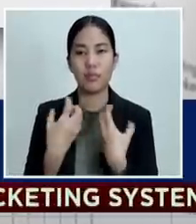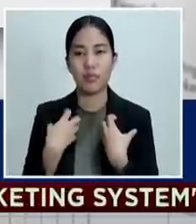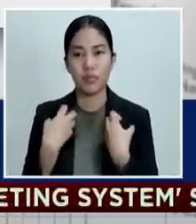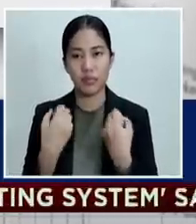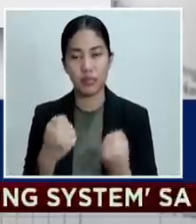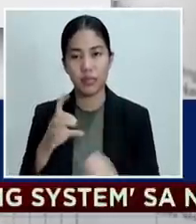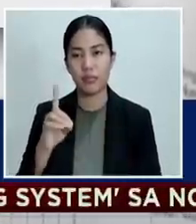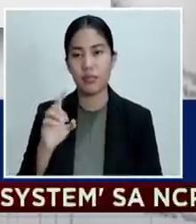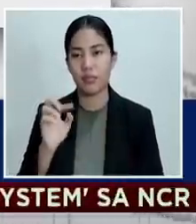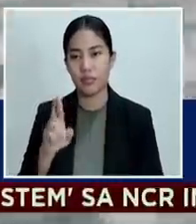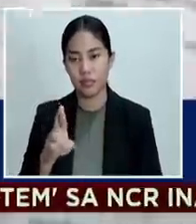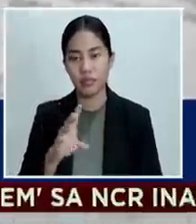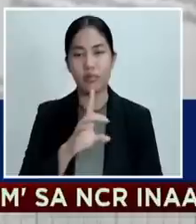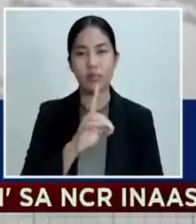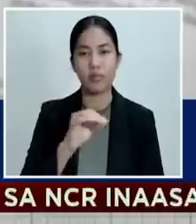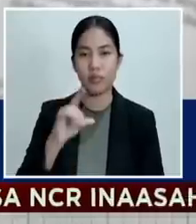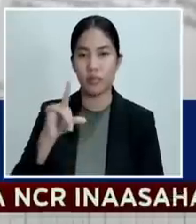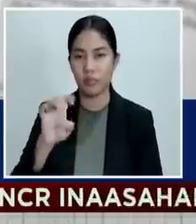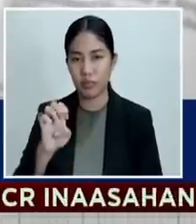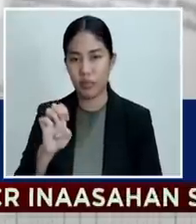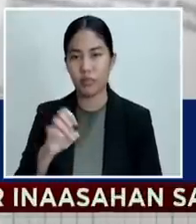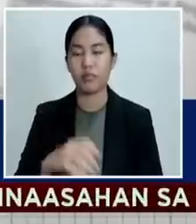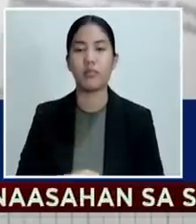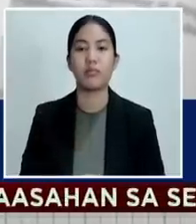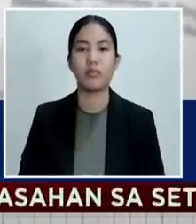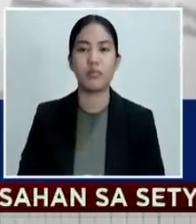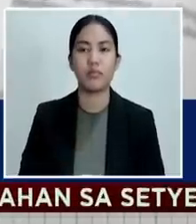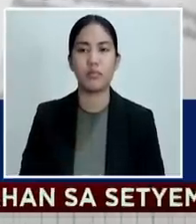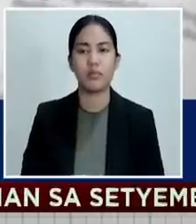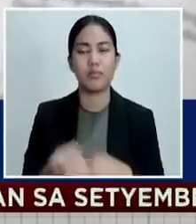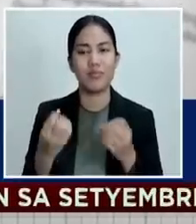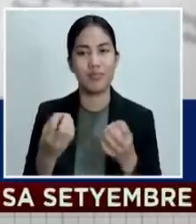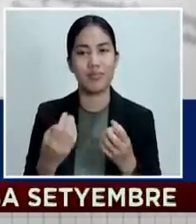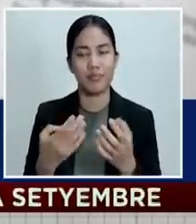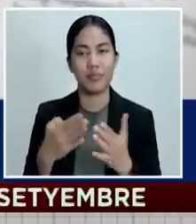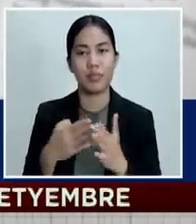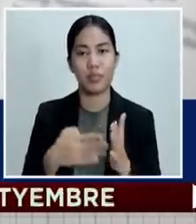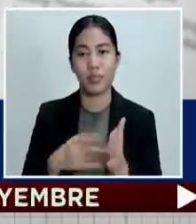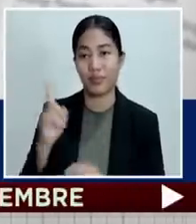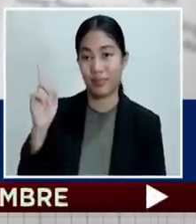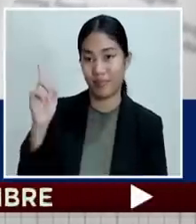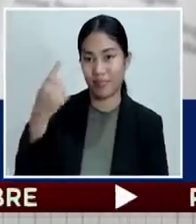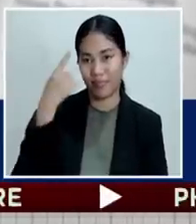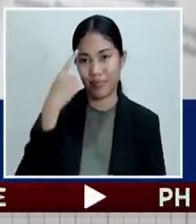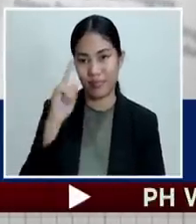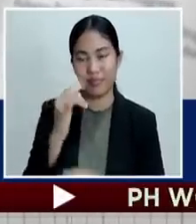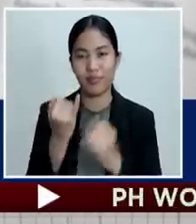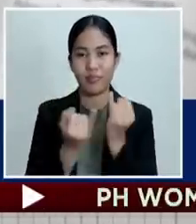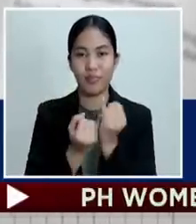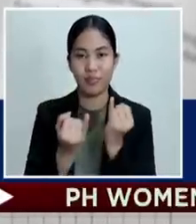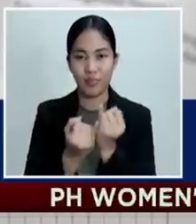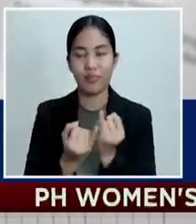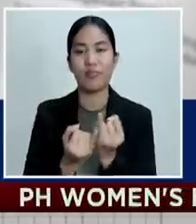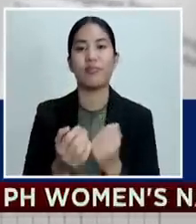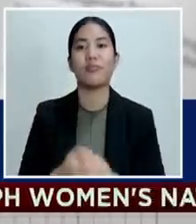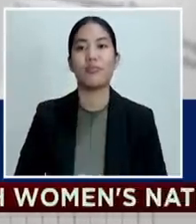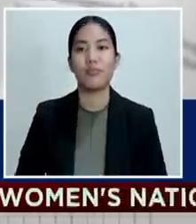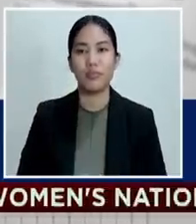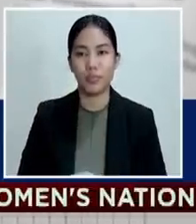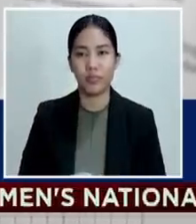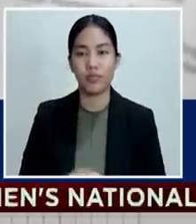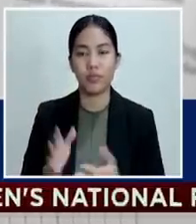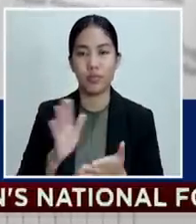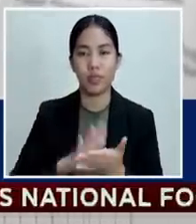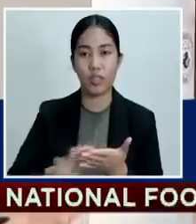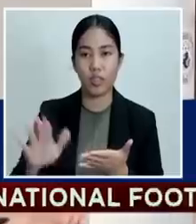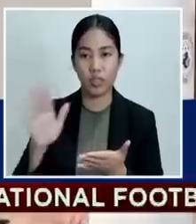DOLE kasama ang BMW. Bilyones din ang nakalaan sa PhilHealth, free college tuition at dagdag pensyon sa mahihirap na senior.